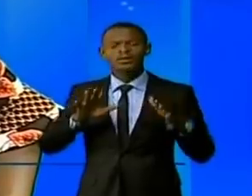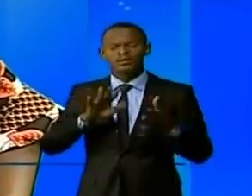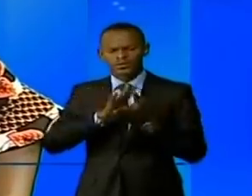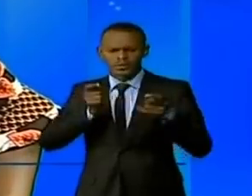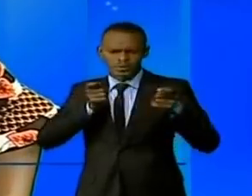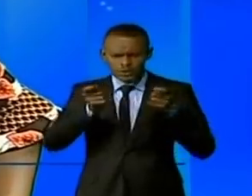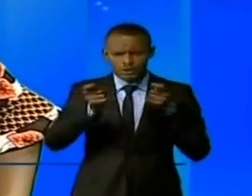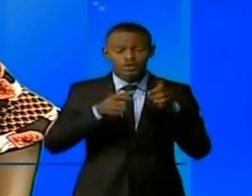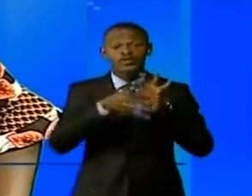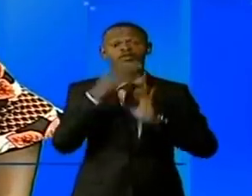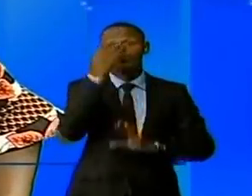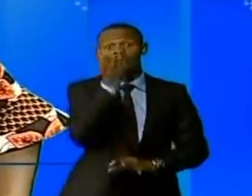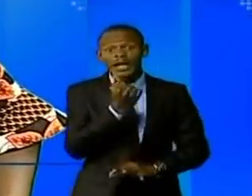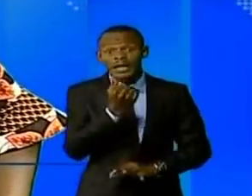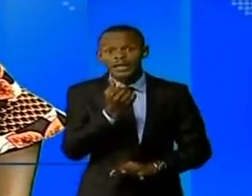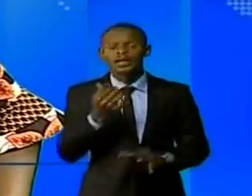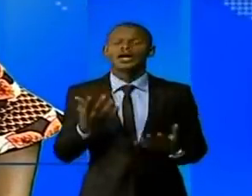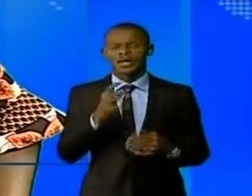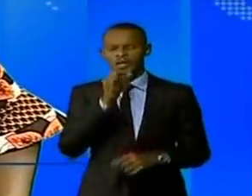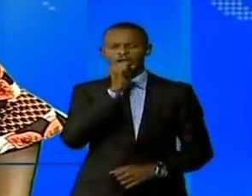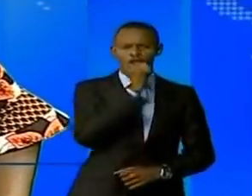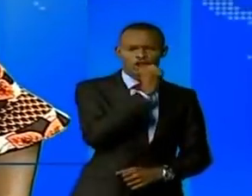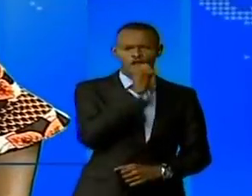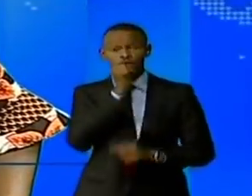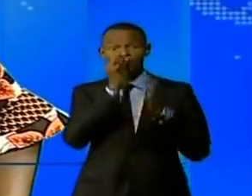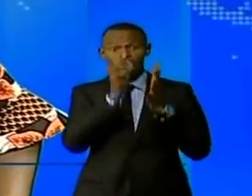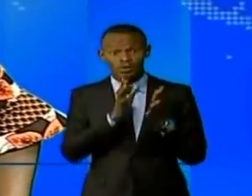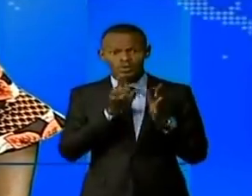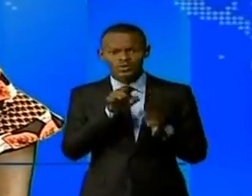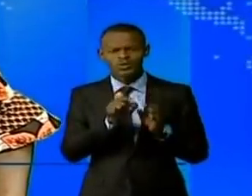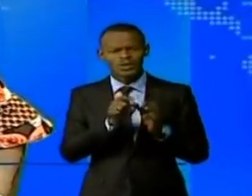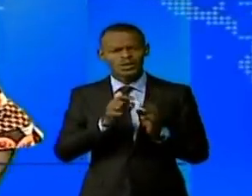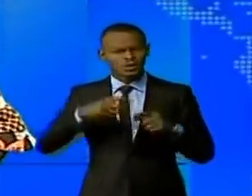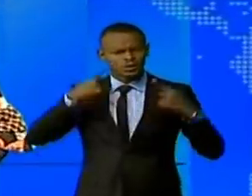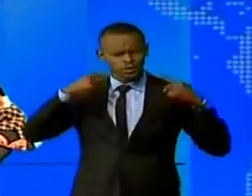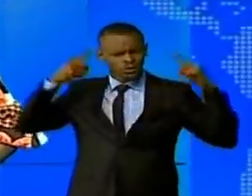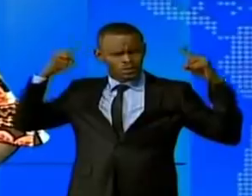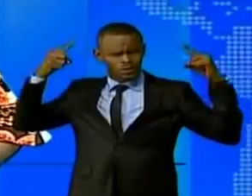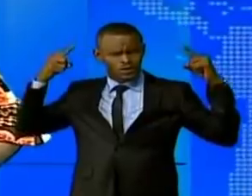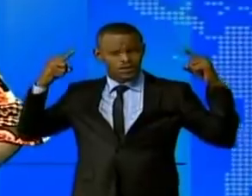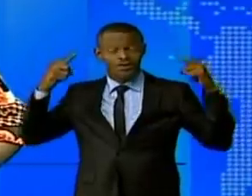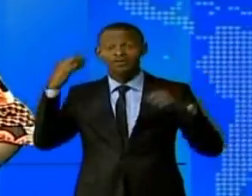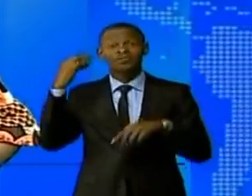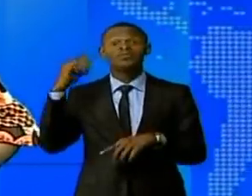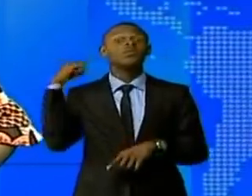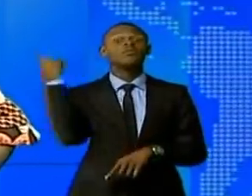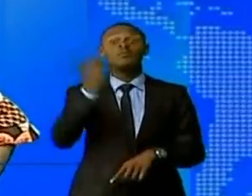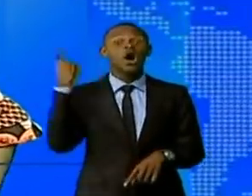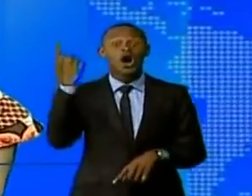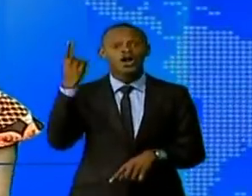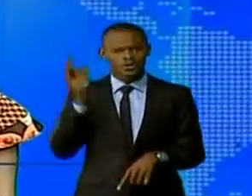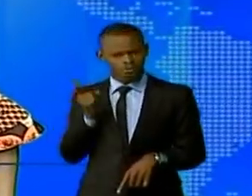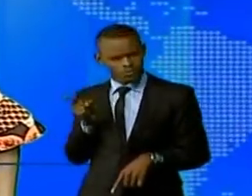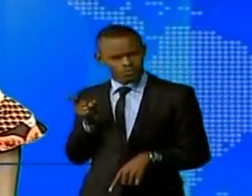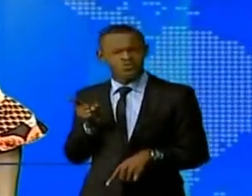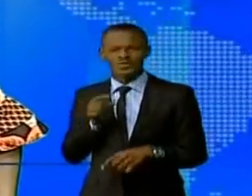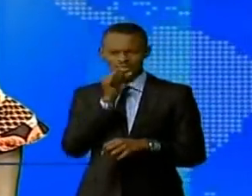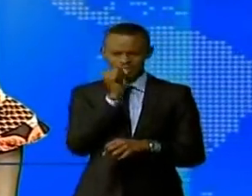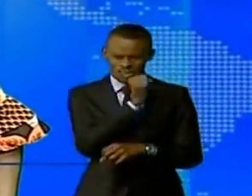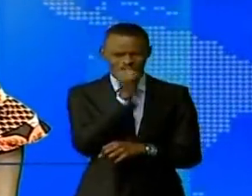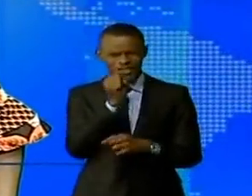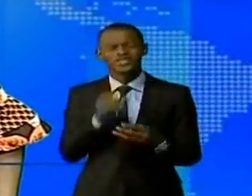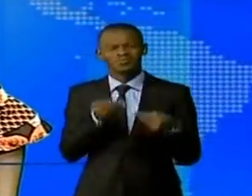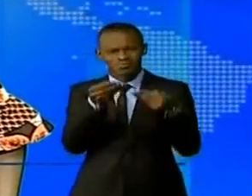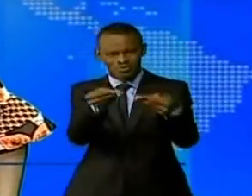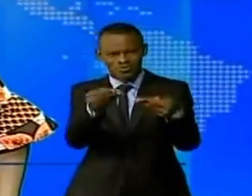renommée internationale a présenté l'opus hier au chef de l'État. L'Institut Mutu n'existe plus que des noms. Il